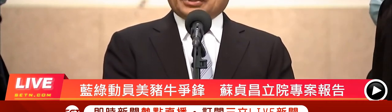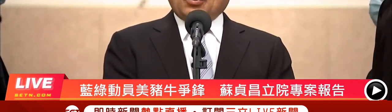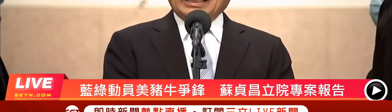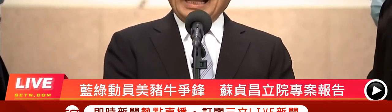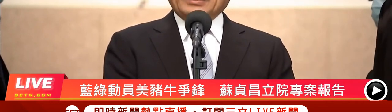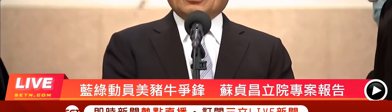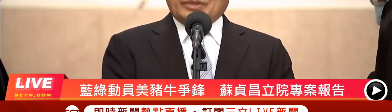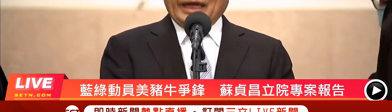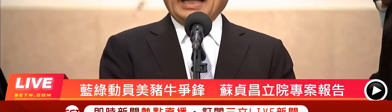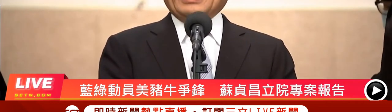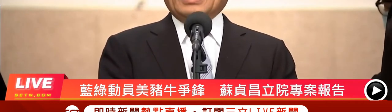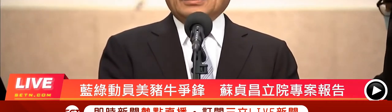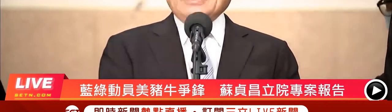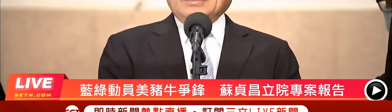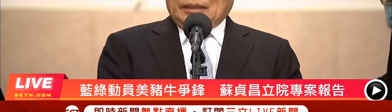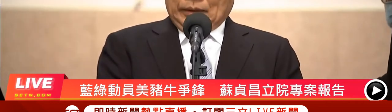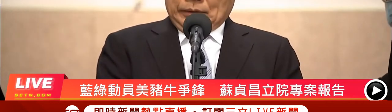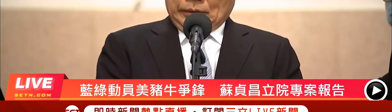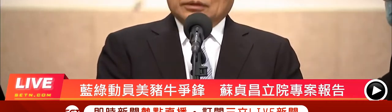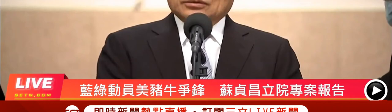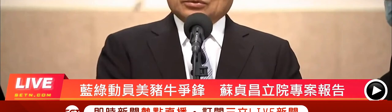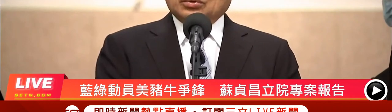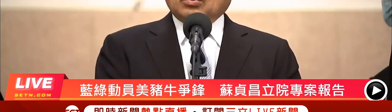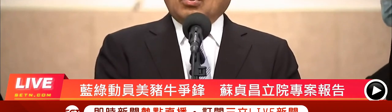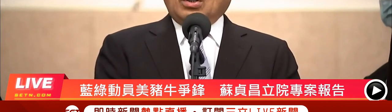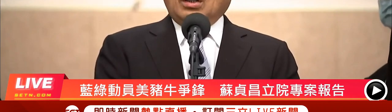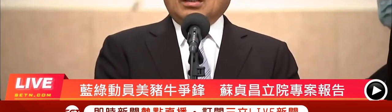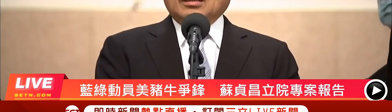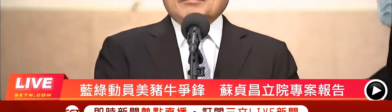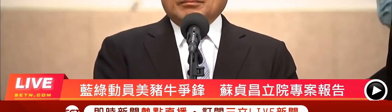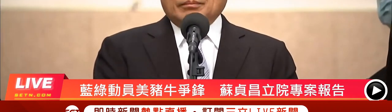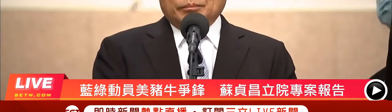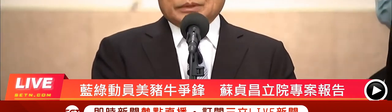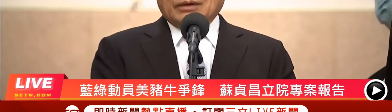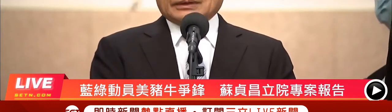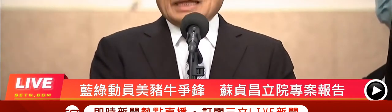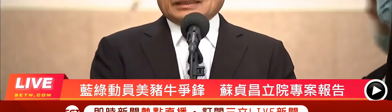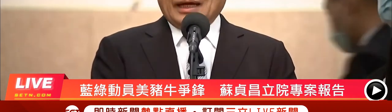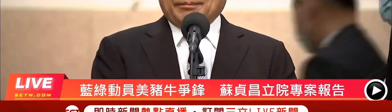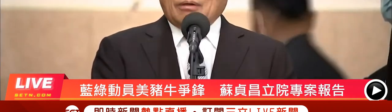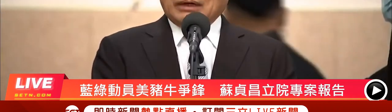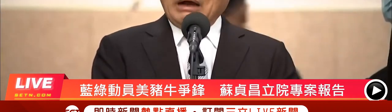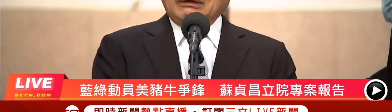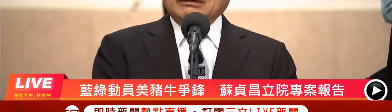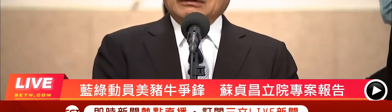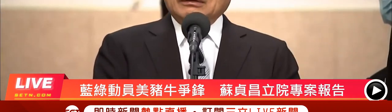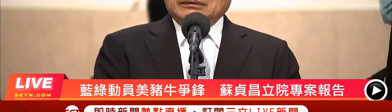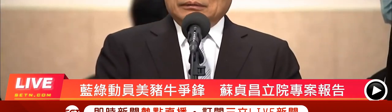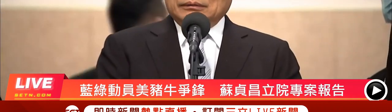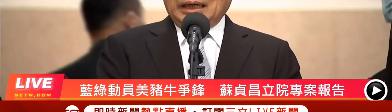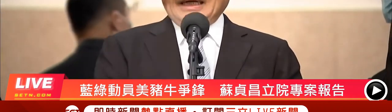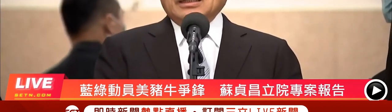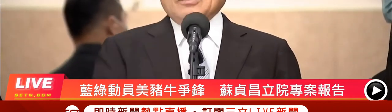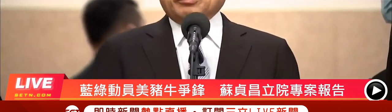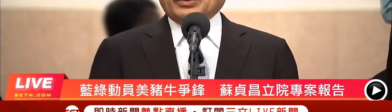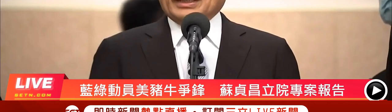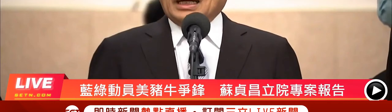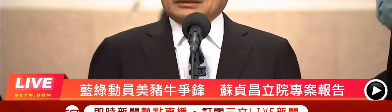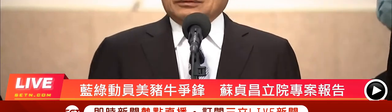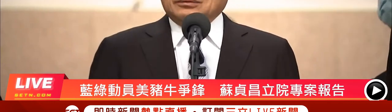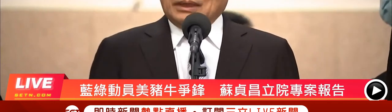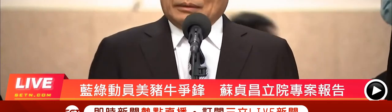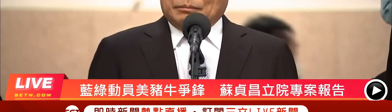邀请我来，我也来了。如果不让我上台报告，那会